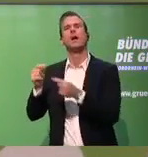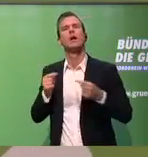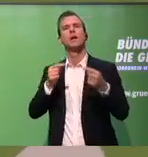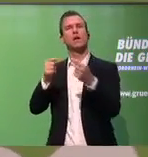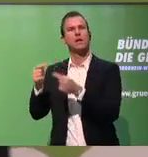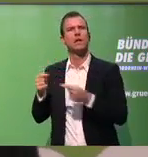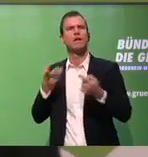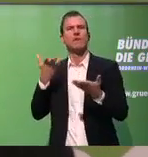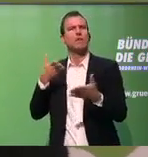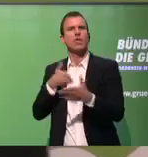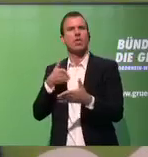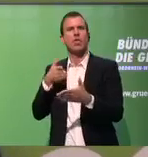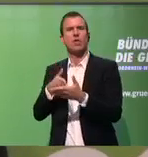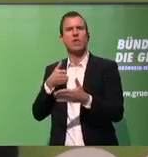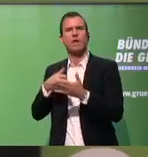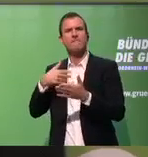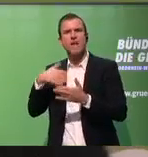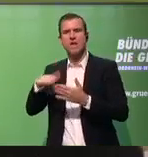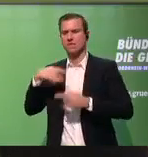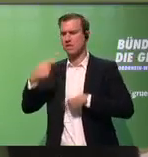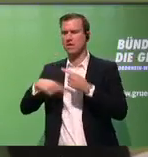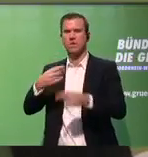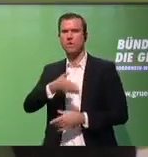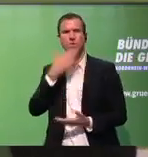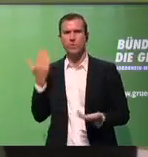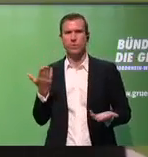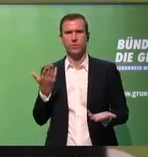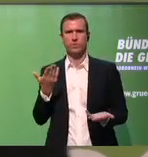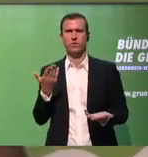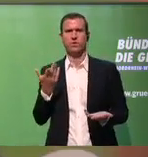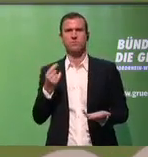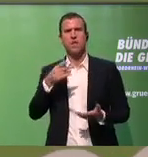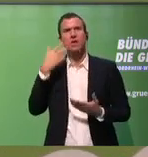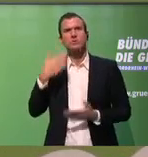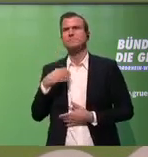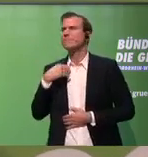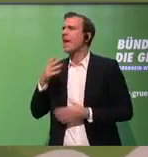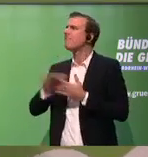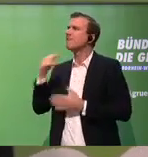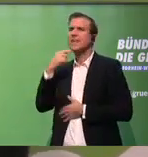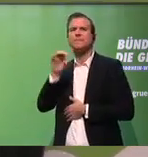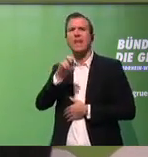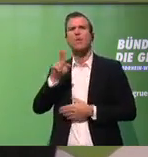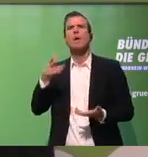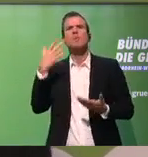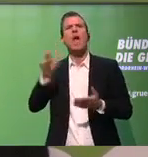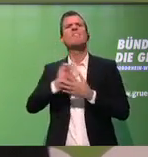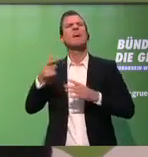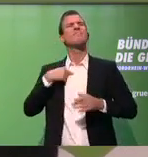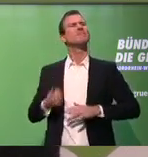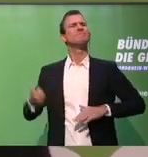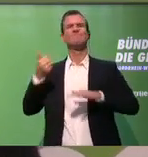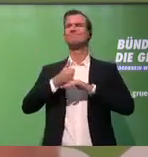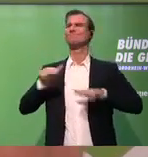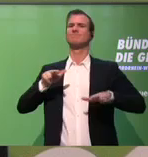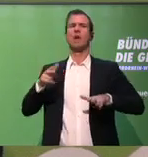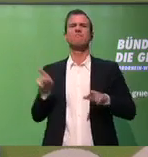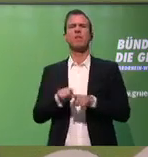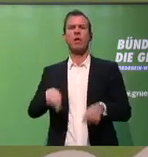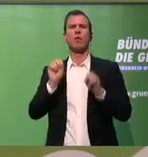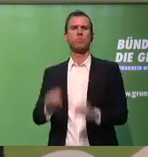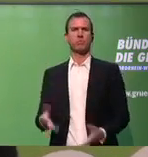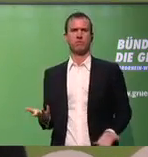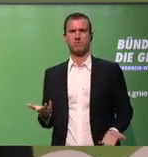Wir kommen da nicht weiter. Auch weil eben, wie Rebecca und Monika schon gesagt haben, die EU einfach mal eben ihre Führungsrolle aufgegeben hat. Wir müssen